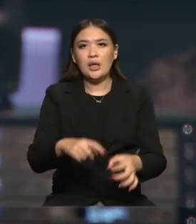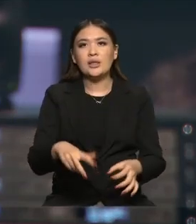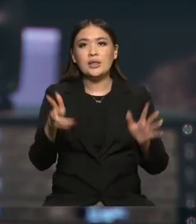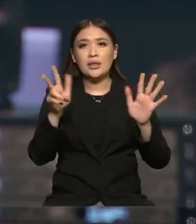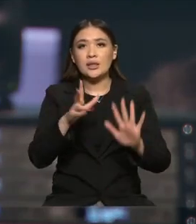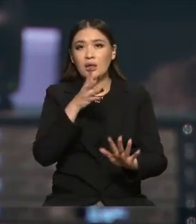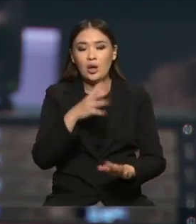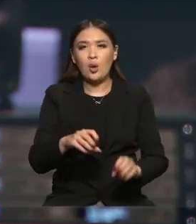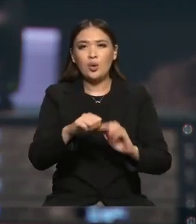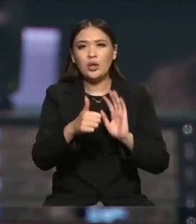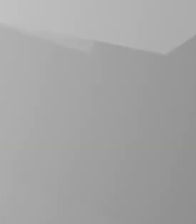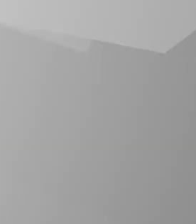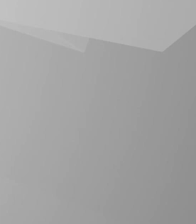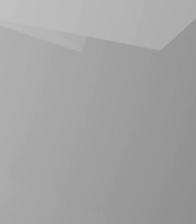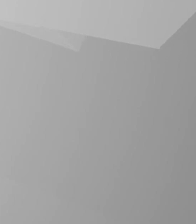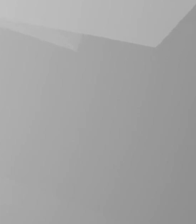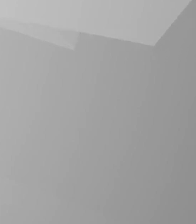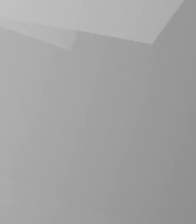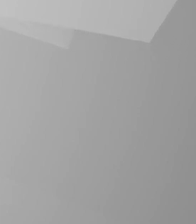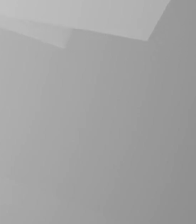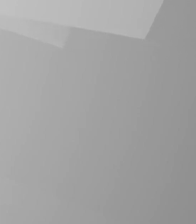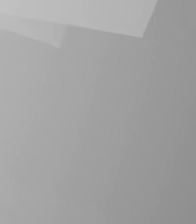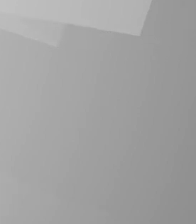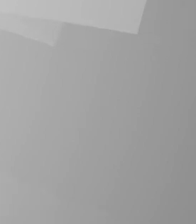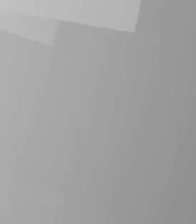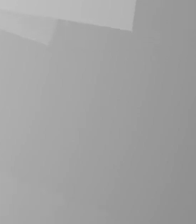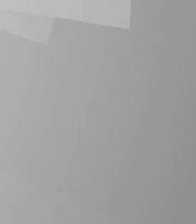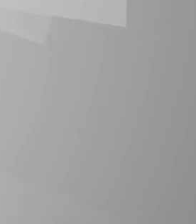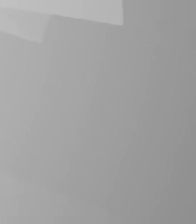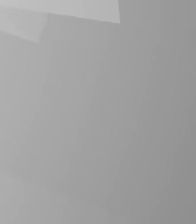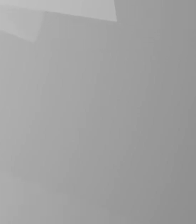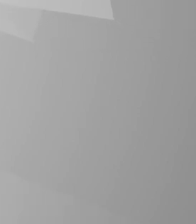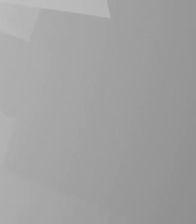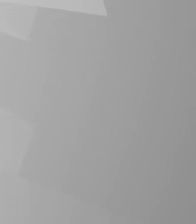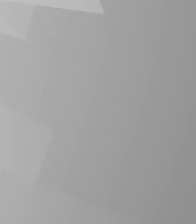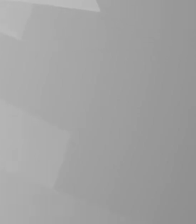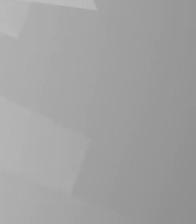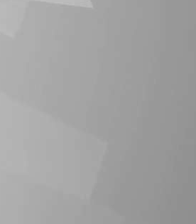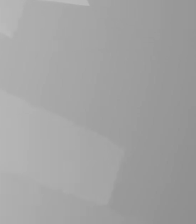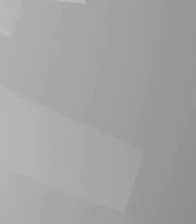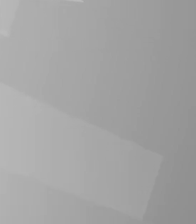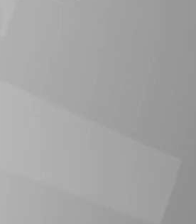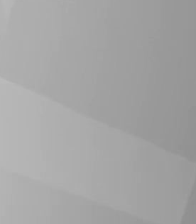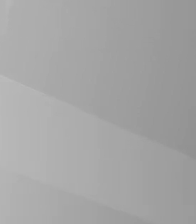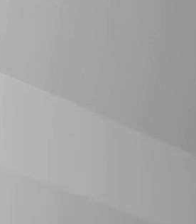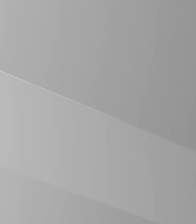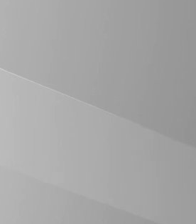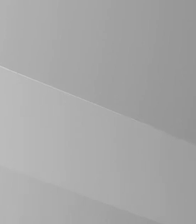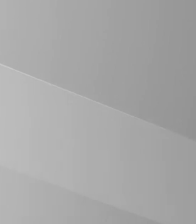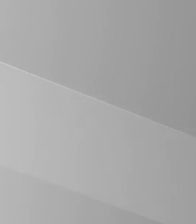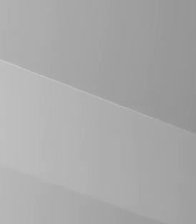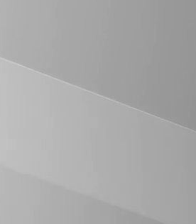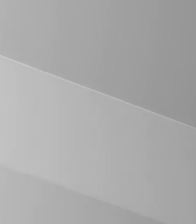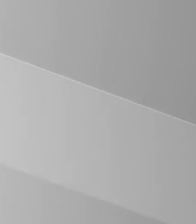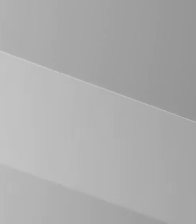айда 16 мыңға жетіп қалды. Зардап шеккендердің көбі Алматы, Шымкент, Жамбыл және Батыс Қазақстанда тіркелген. 8